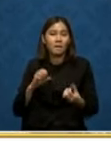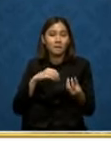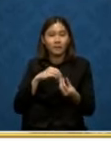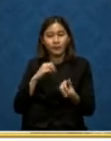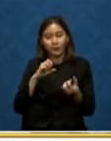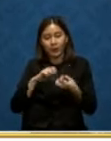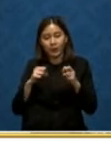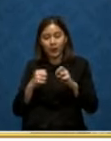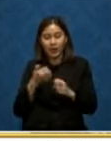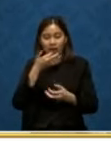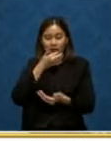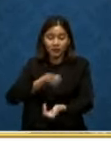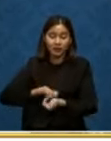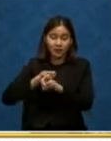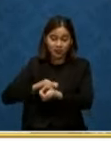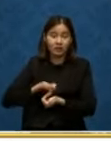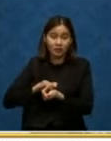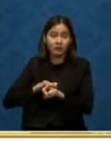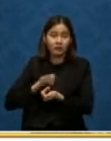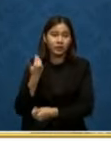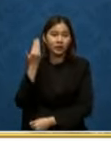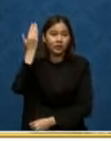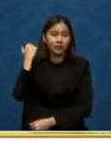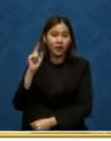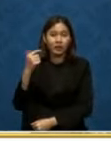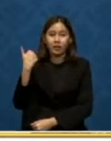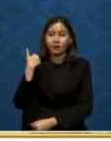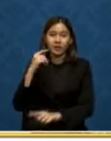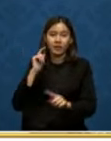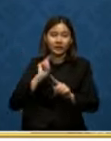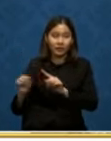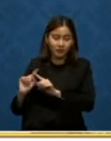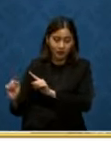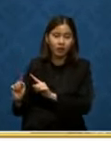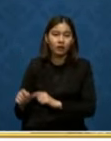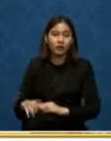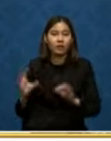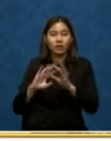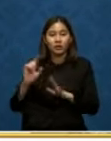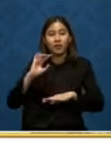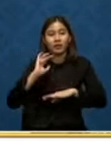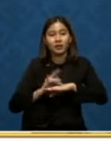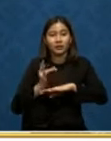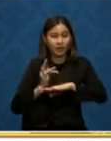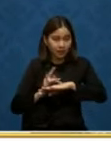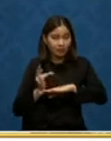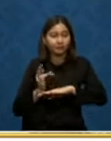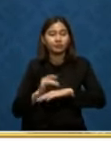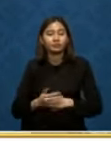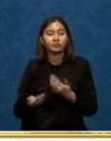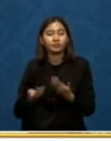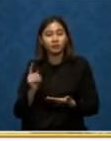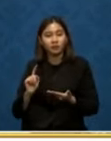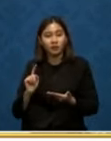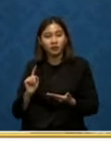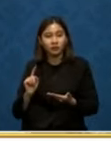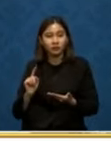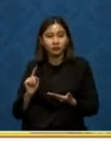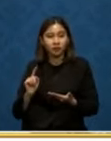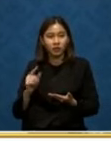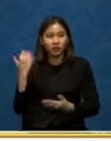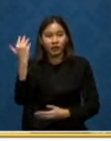น้องชาวเกษตรกรนะครับที่ผ่านมามีหลายปัจจัยไม่ว่าจะเป็นเรื่องของธรรมชาตินะครับแล้วก็เรื่องการเปลี่ยนแปลงของ